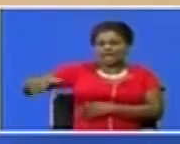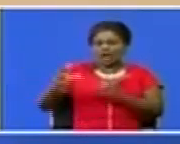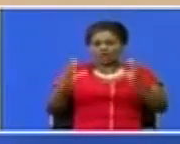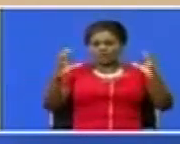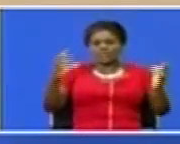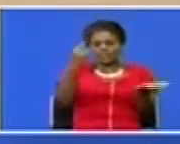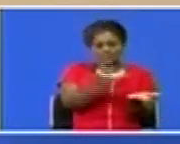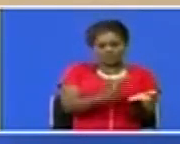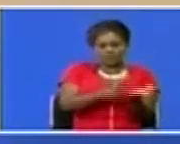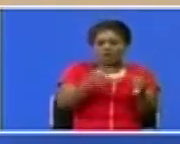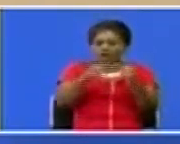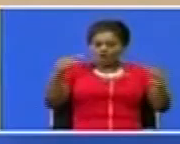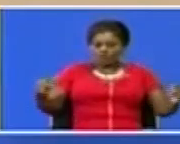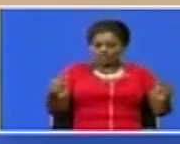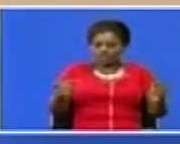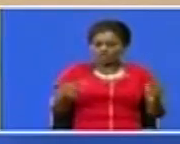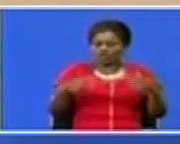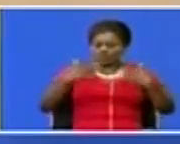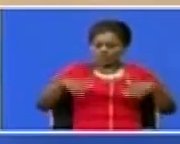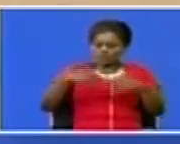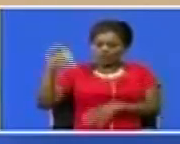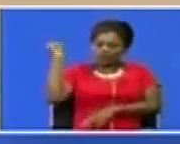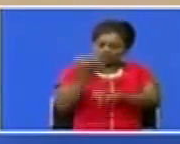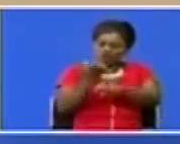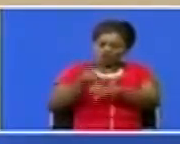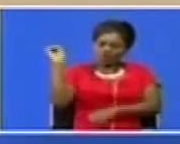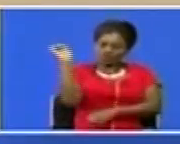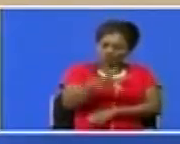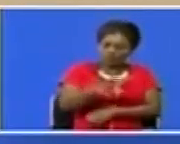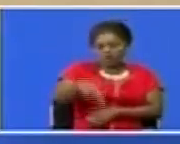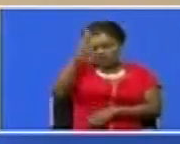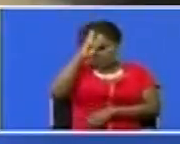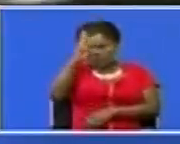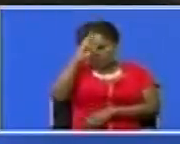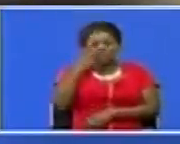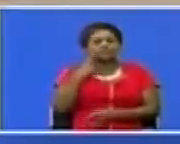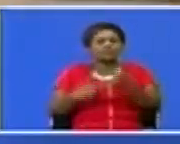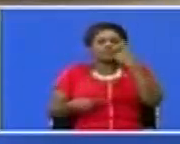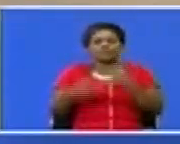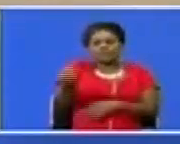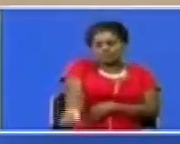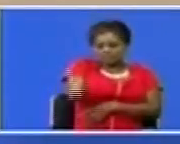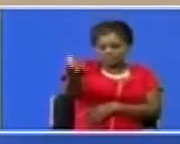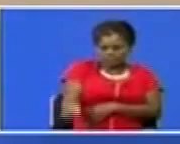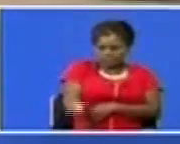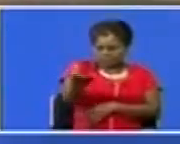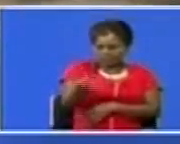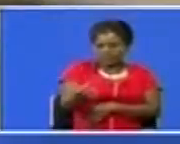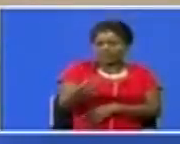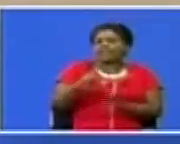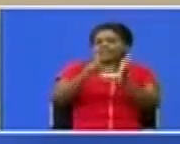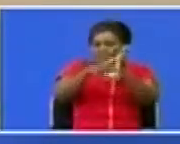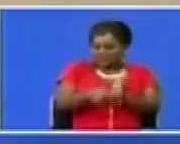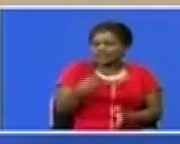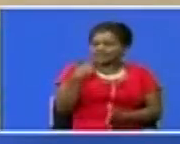wa Kiza Besigye wakirushiana mawe huku maafisa wa usalama wakirusha vitoza machozi. Na mtakuwa tunakupasha